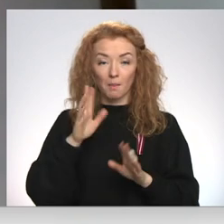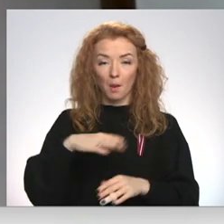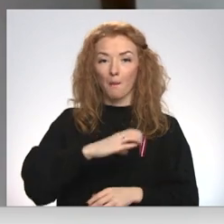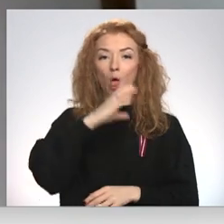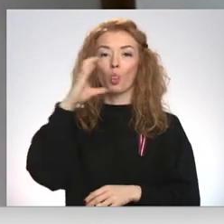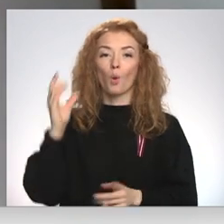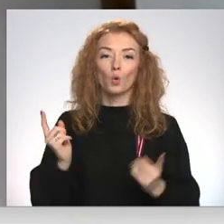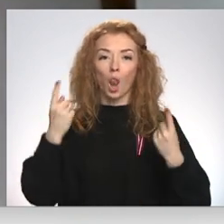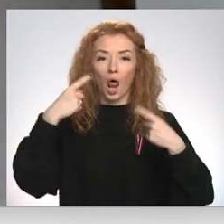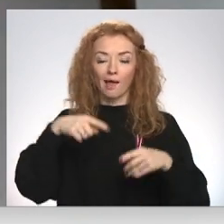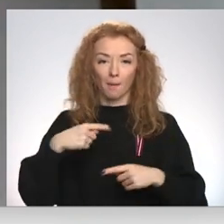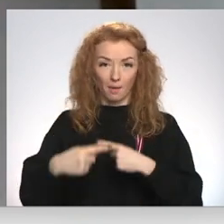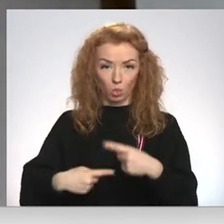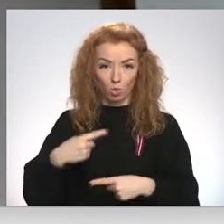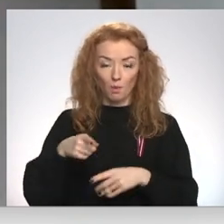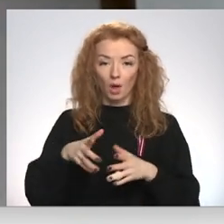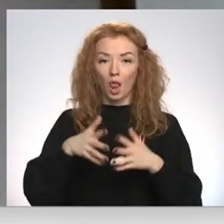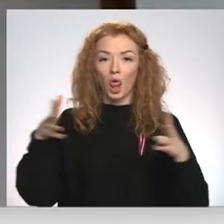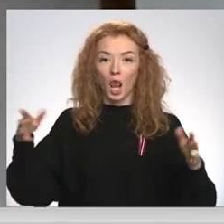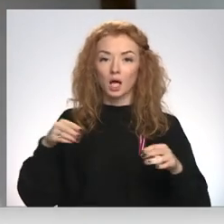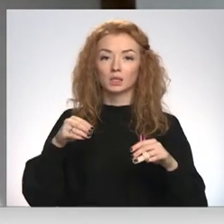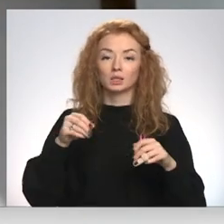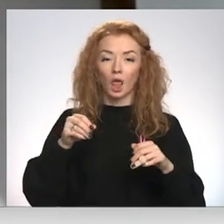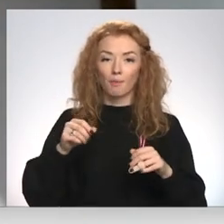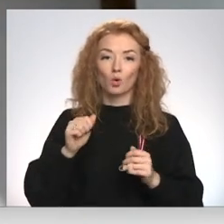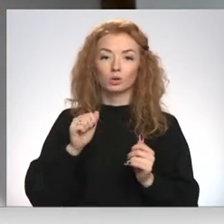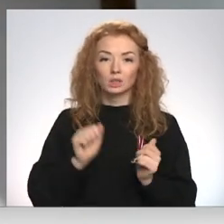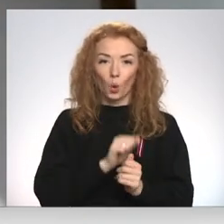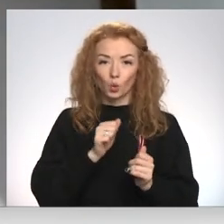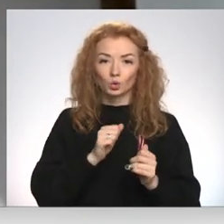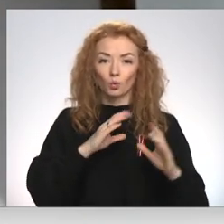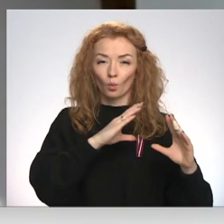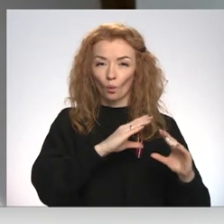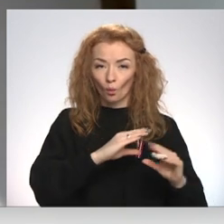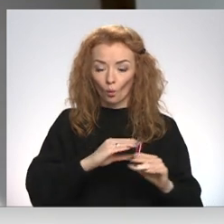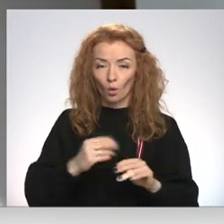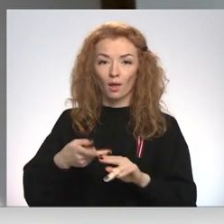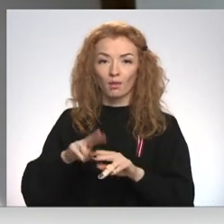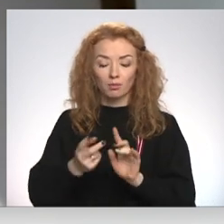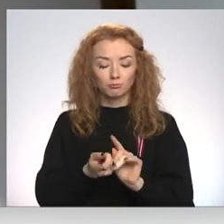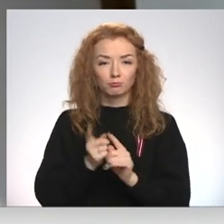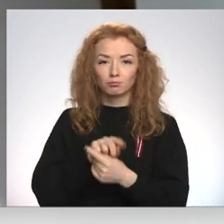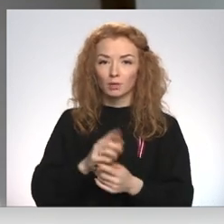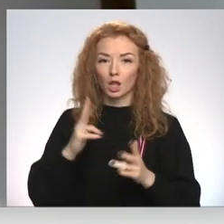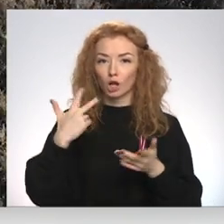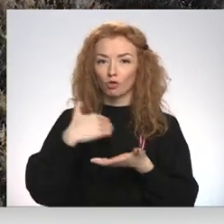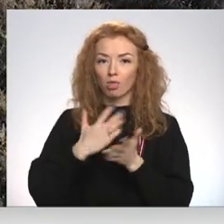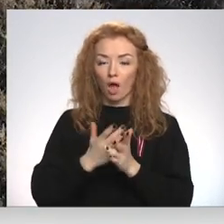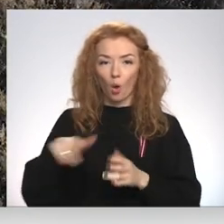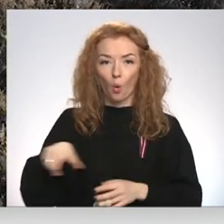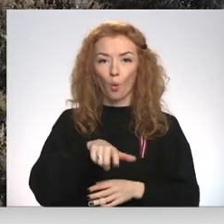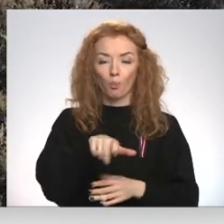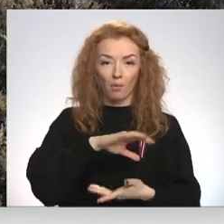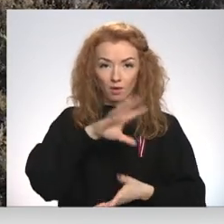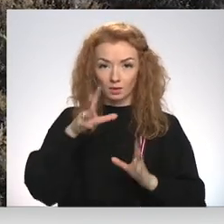laika mantojumu, kad tika veikta plaša zemju meliorācija un tika pārveidota trešdaļa no Latvijas upju kopgaruma. Latgales